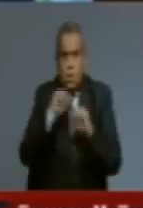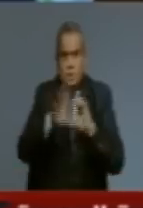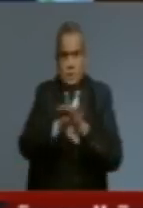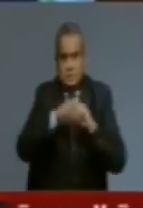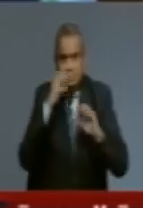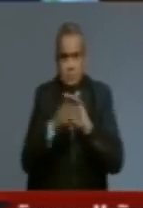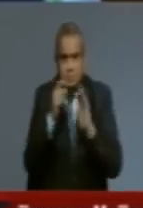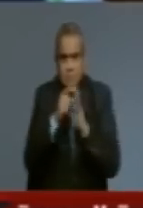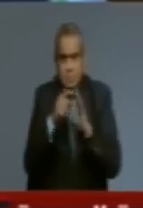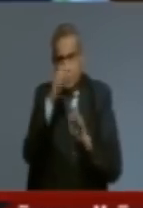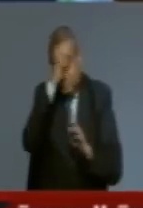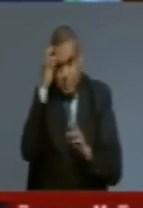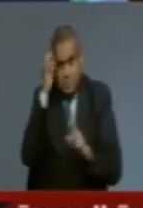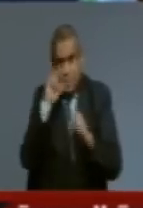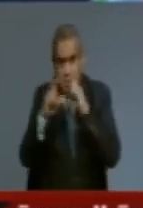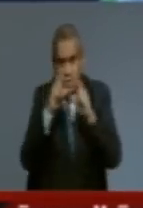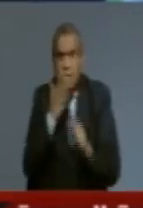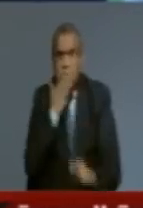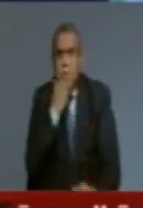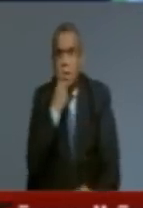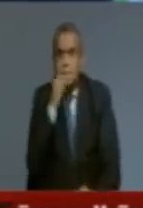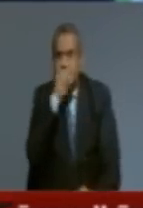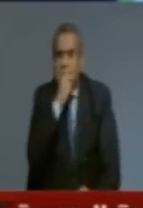فبنك بريكس للتنمية